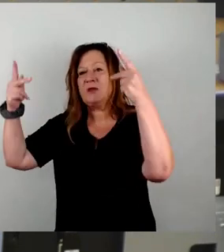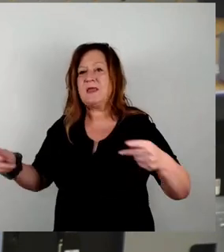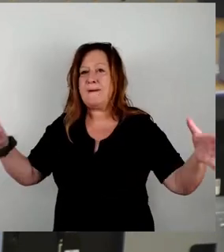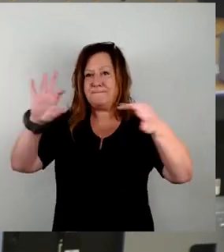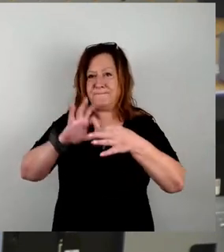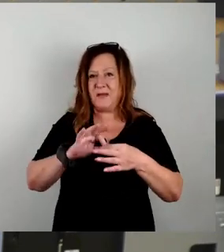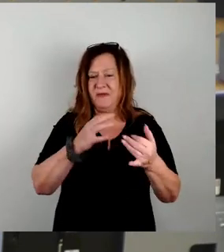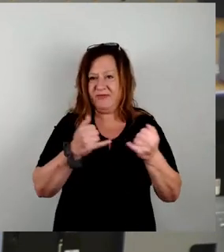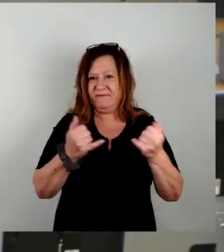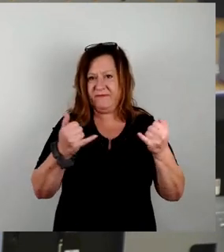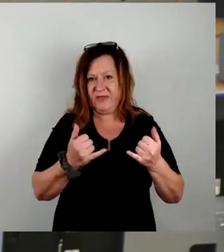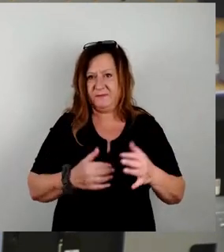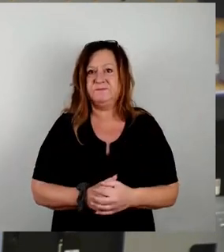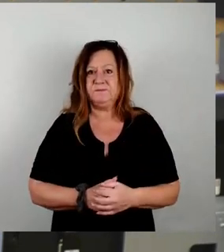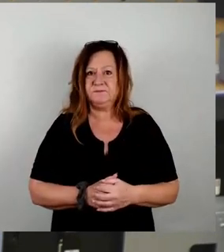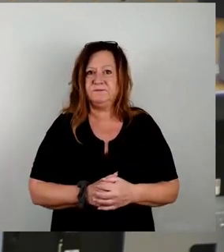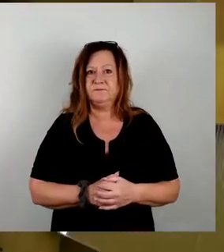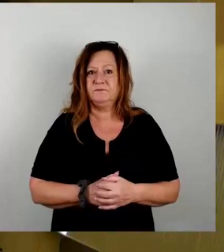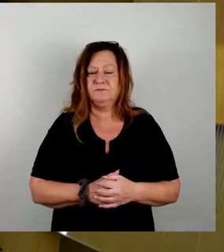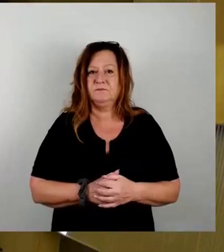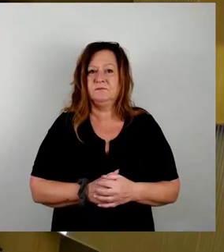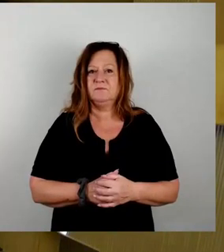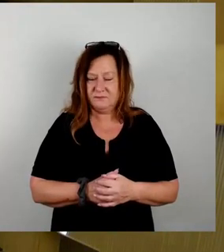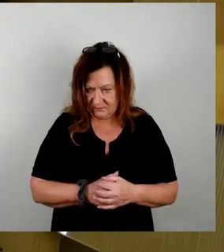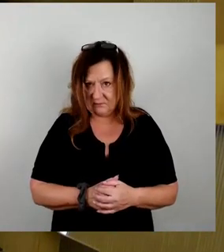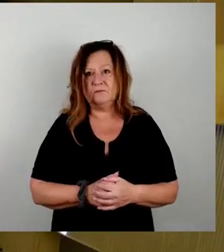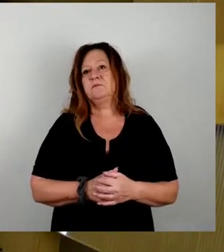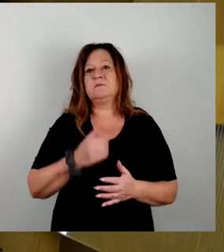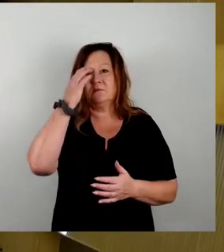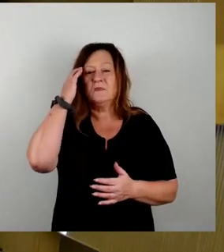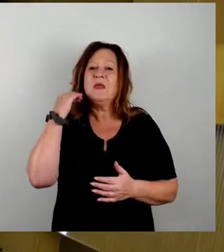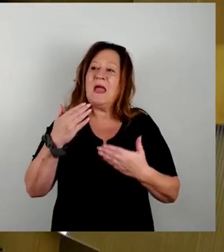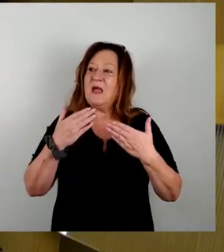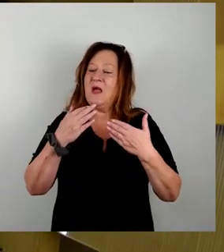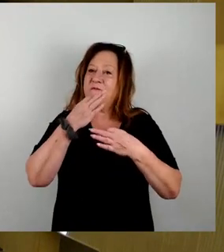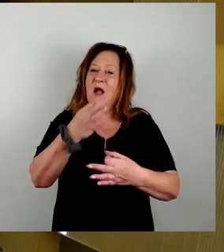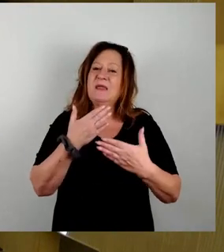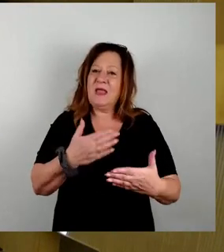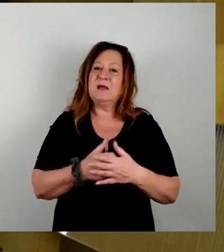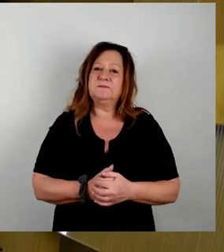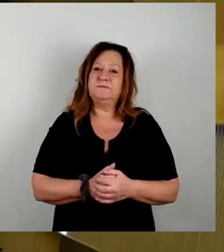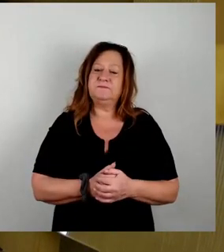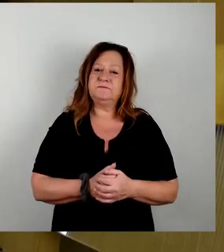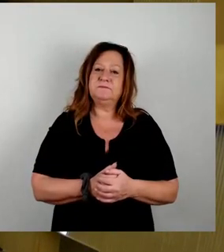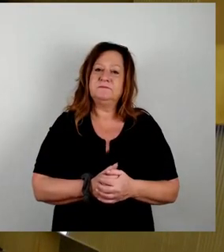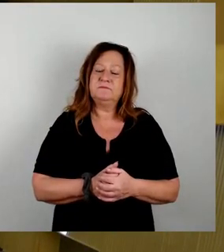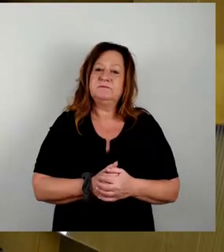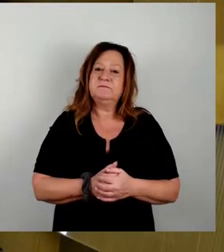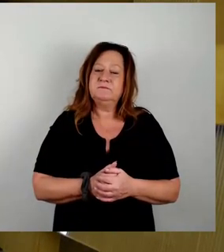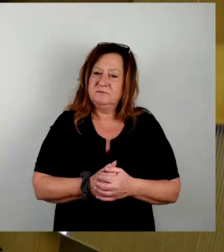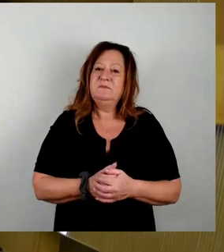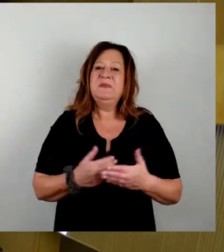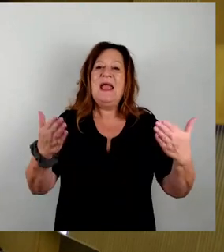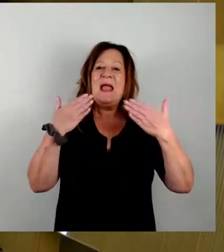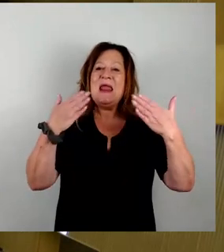beieinander. Danke. Ja, vielen Dank, Herr Sell, für die Frage. Sie haben schon richtig zitiert, der Klimaschutz